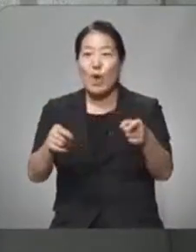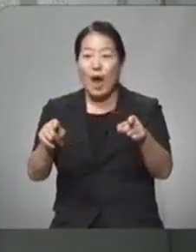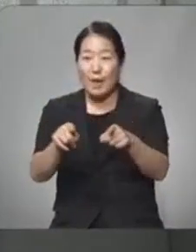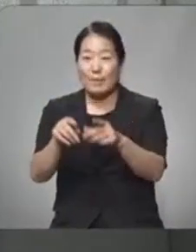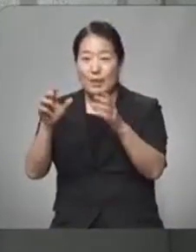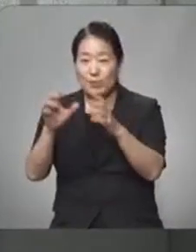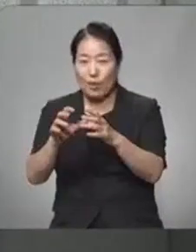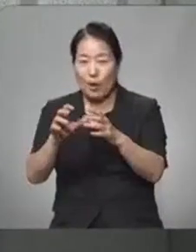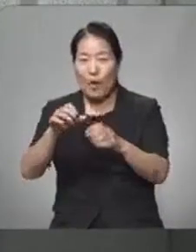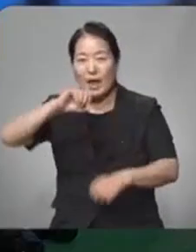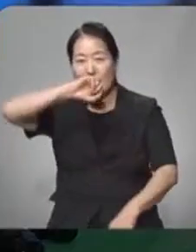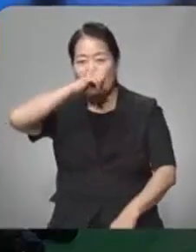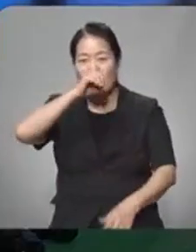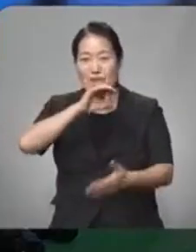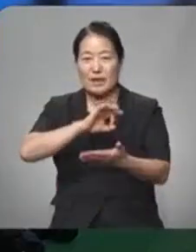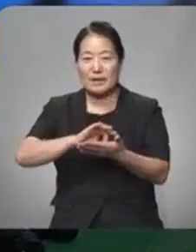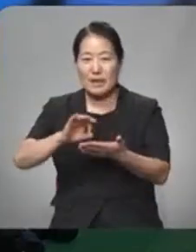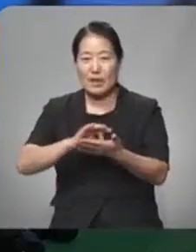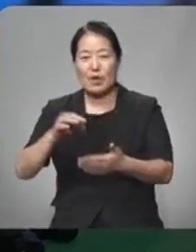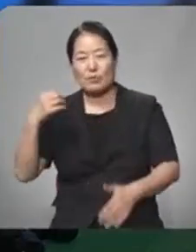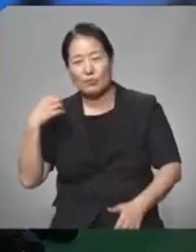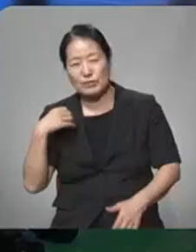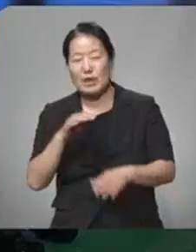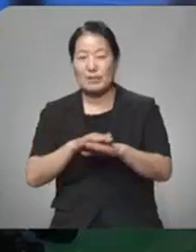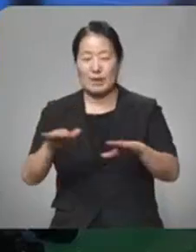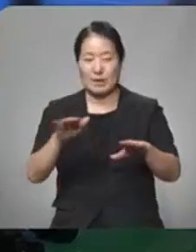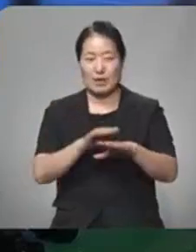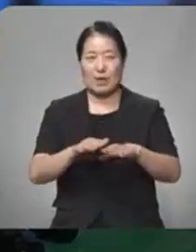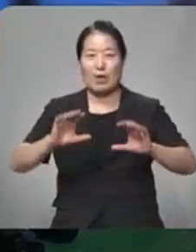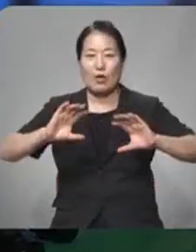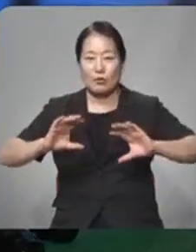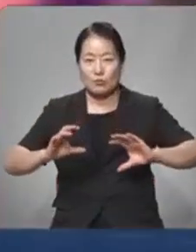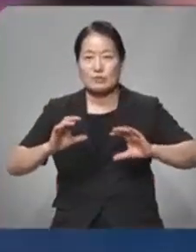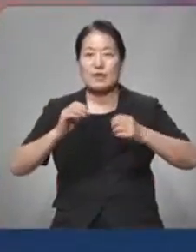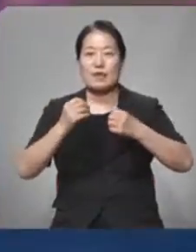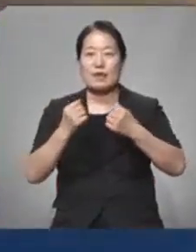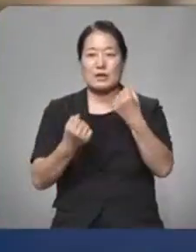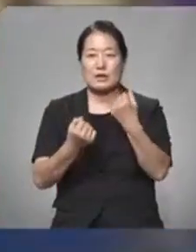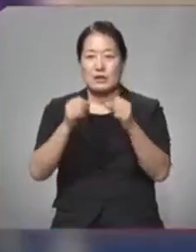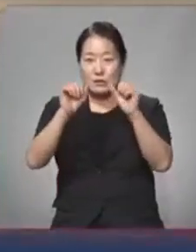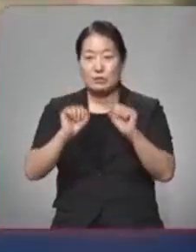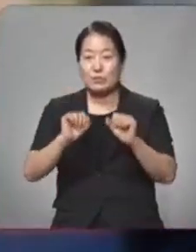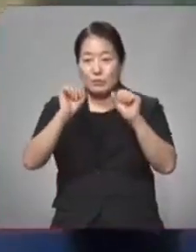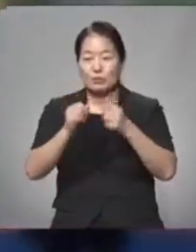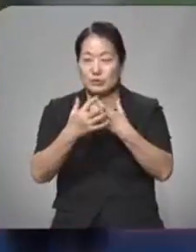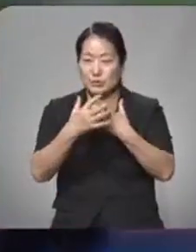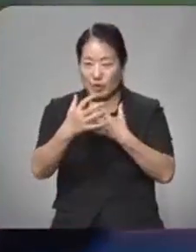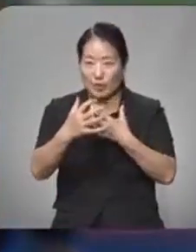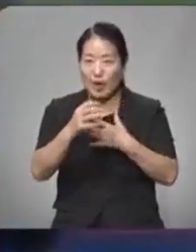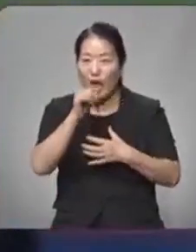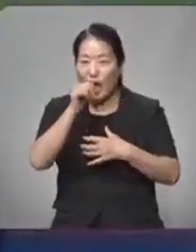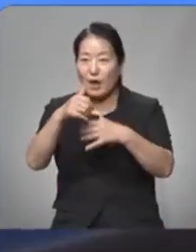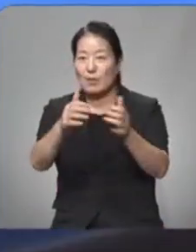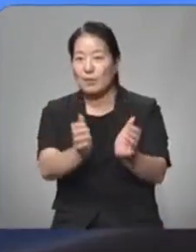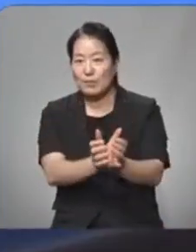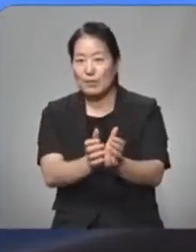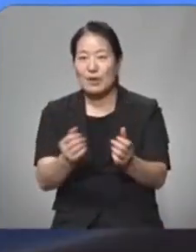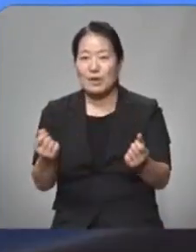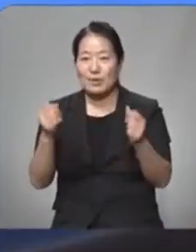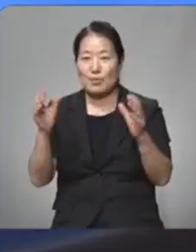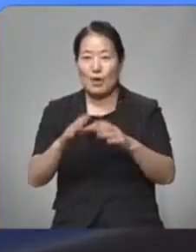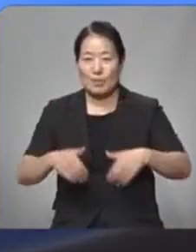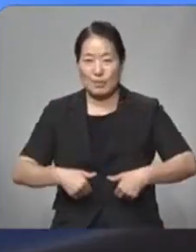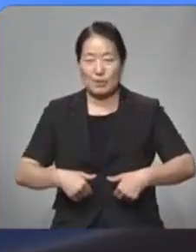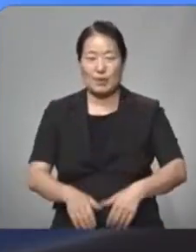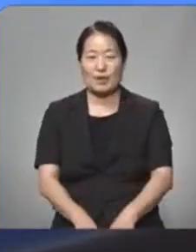덜 수 있다는 겁니다 국제 스포츠 대회나 광물 클러스터 조성 등에도 힘을 모을 필요가 있다는 의견입니다